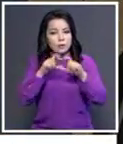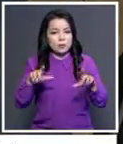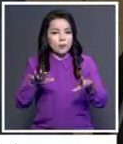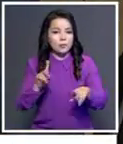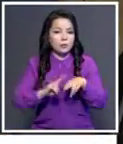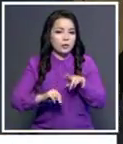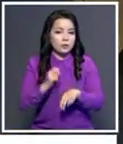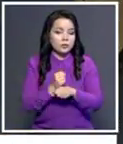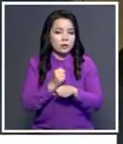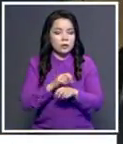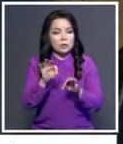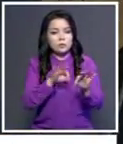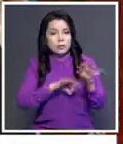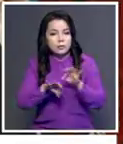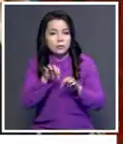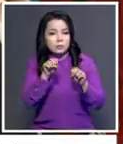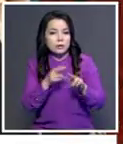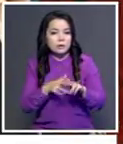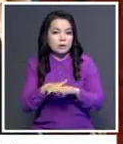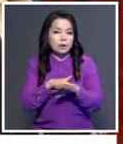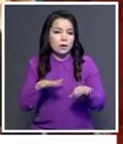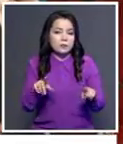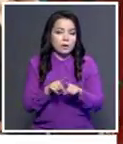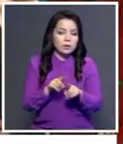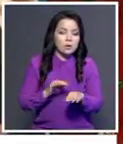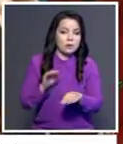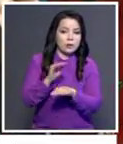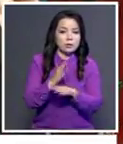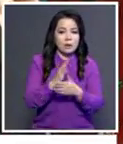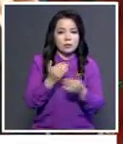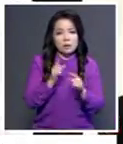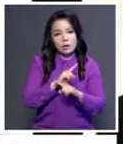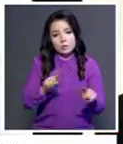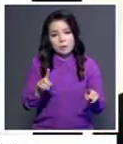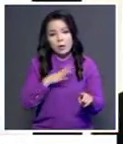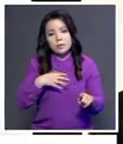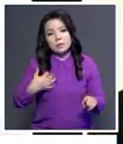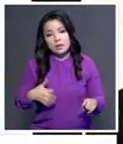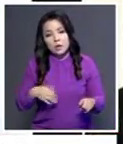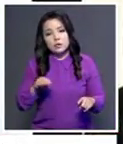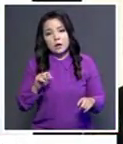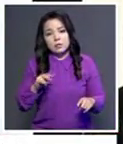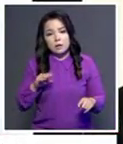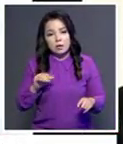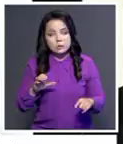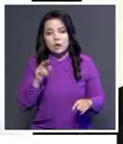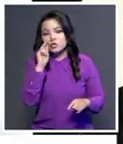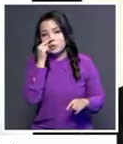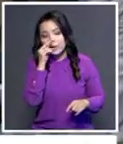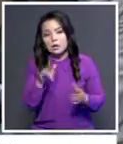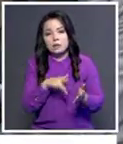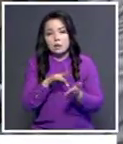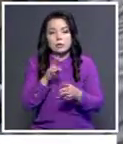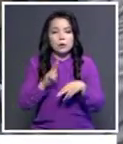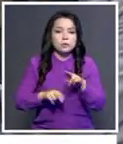негізін салған сәулетшінің тәуелсіздігіміздің тұғырын бекітуге қосқан үлесі зор, еңбегі ерен. Ол Тараз, Жаңатас және Шымкент қалаларын салудың